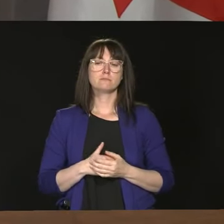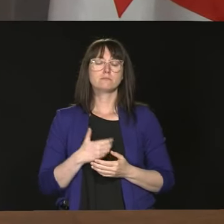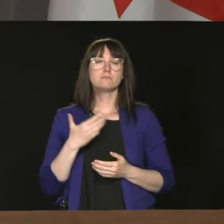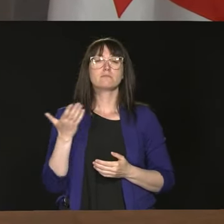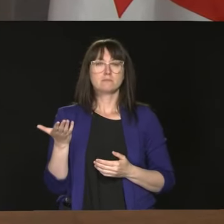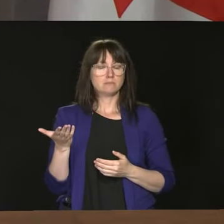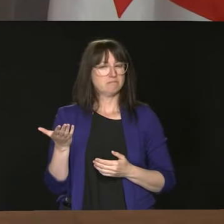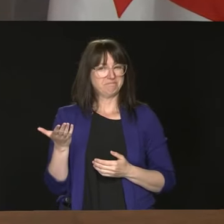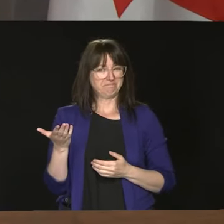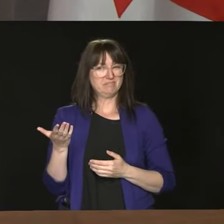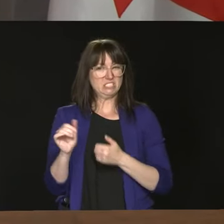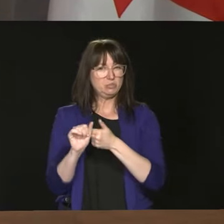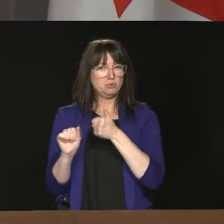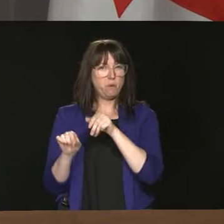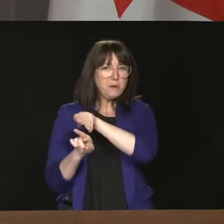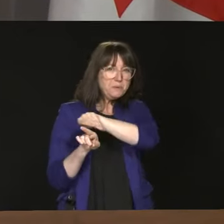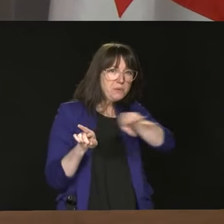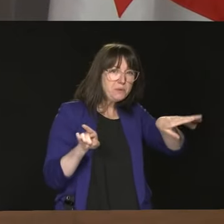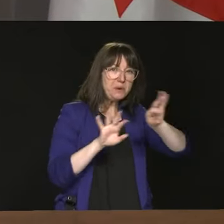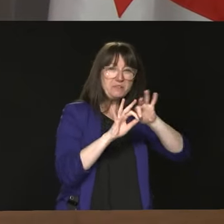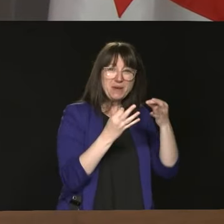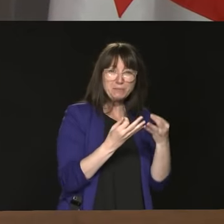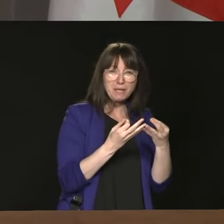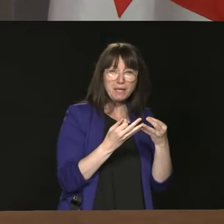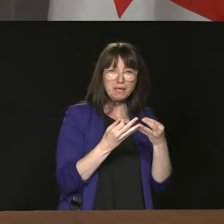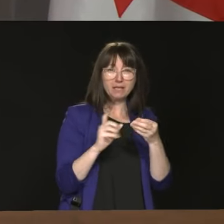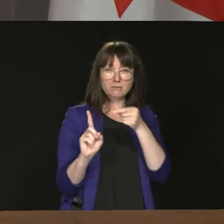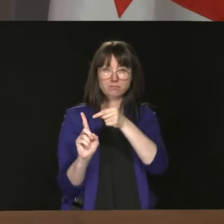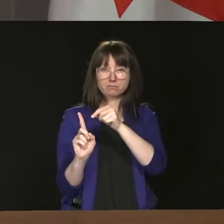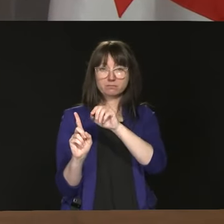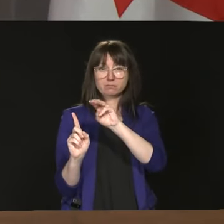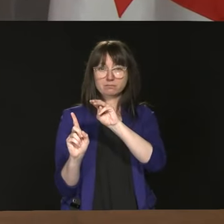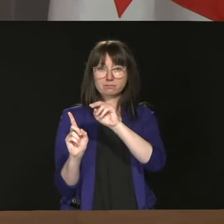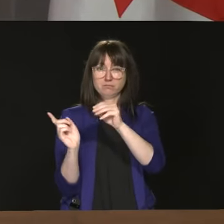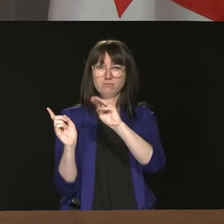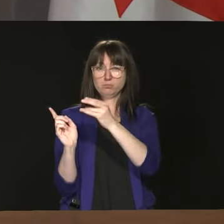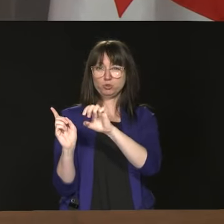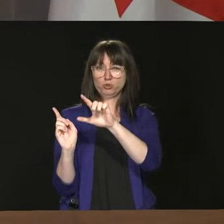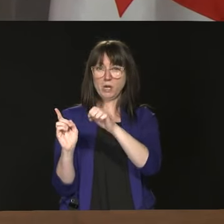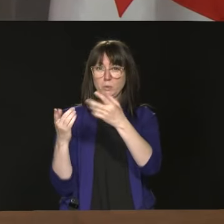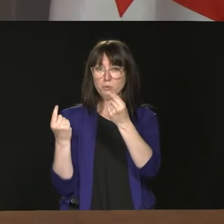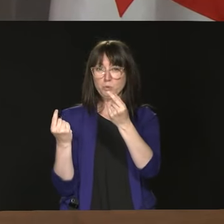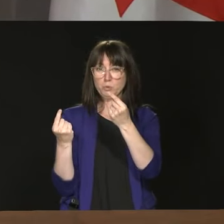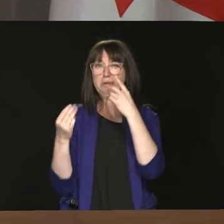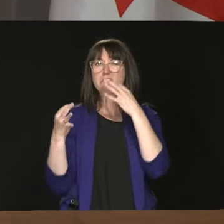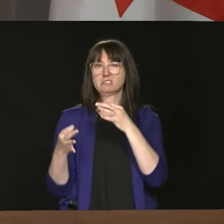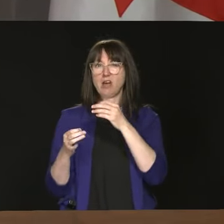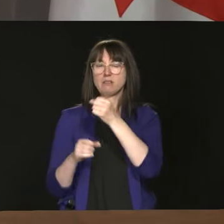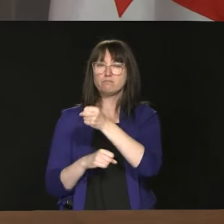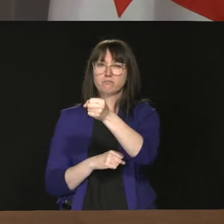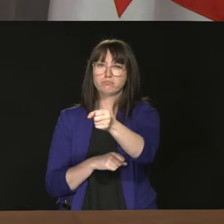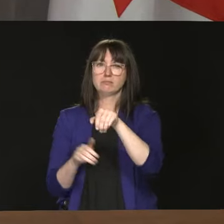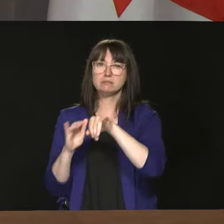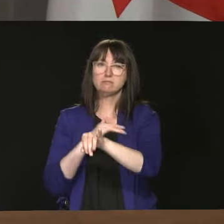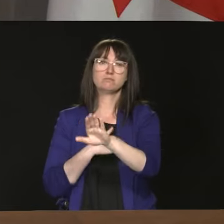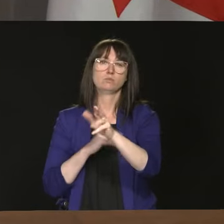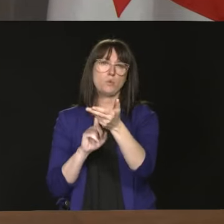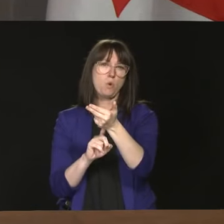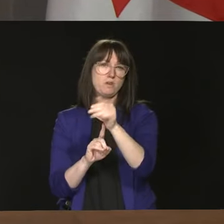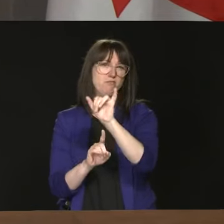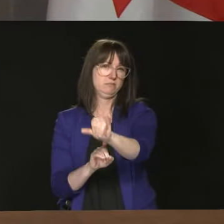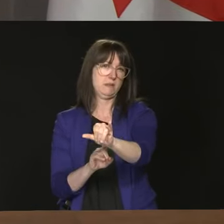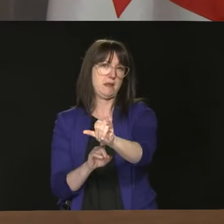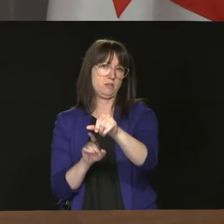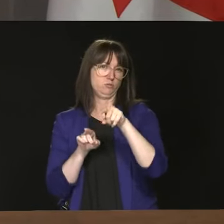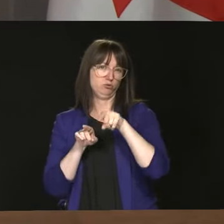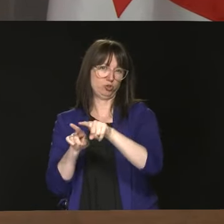elle a décidé de she's demeurer dans decided un to hôtel live in a hotel pendant son affectation for the during of her professionnelle. work assignment. Sentant son malaise, Sensing ses 3 her enfants unease, ont